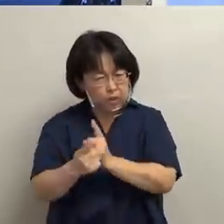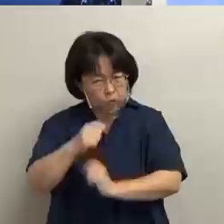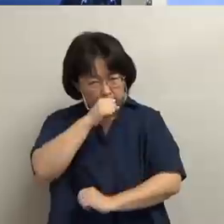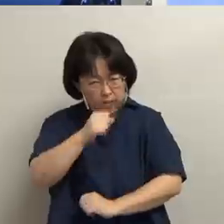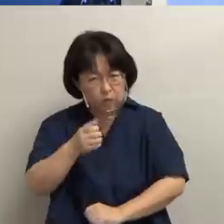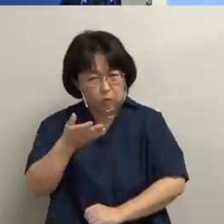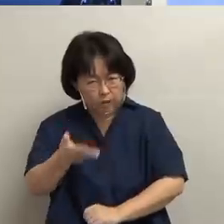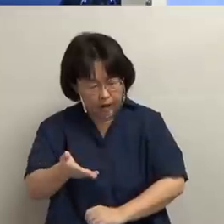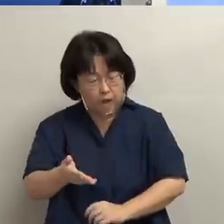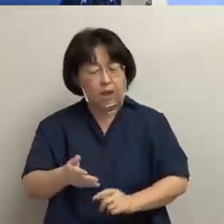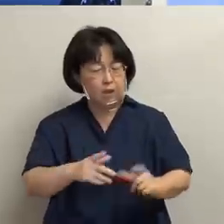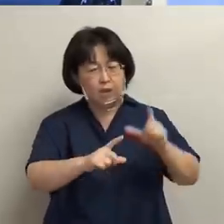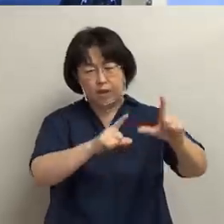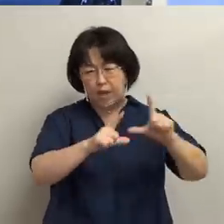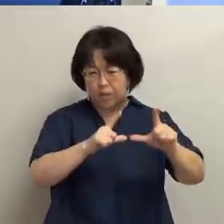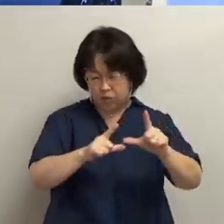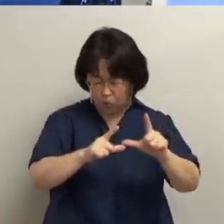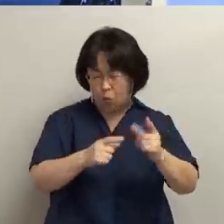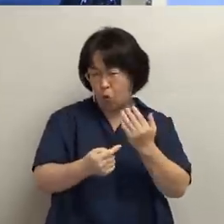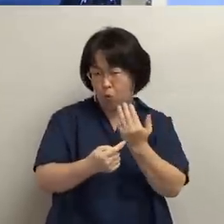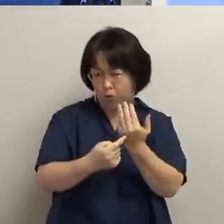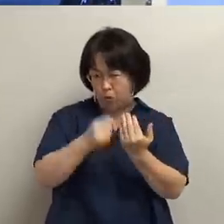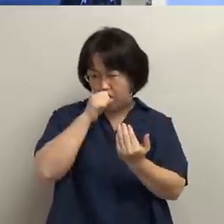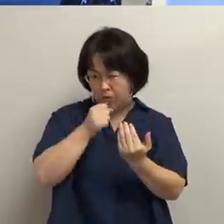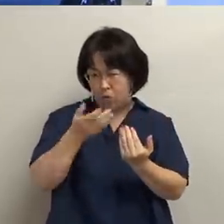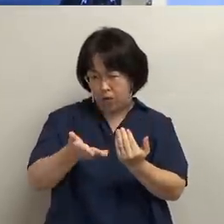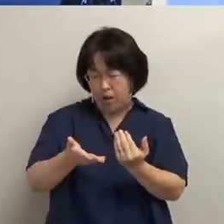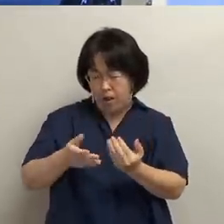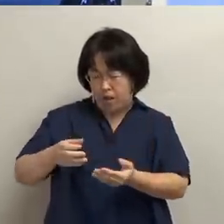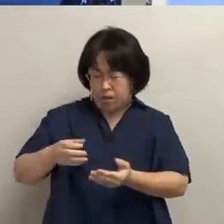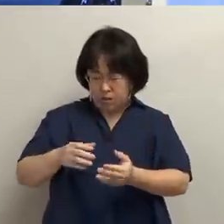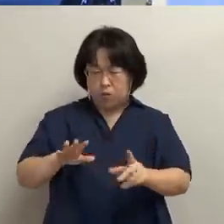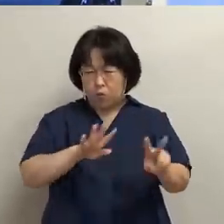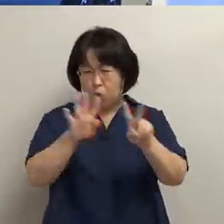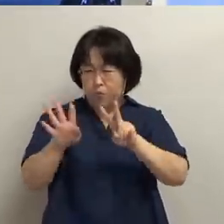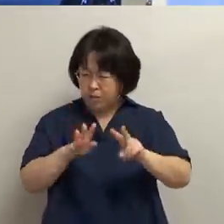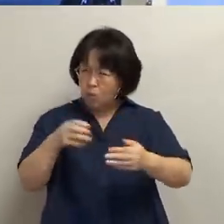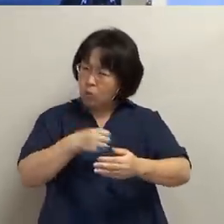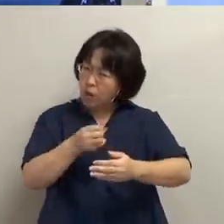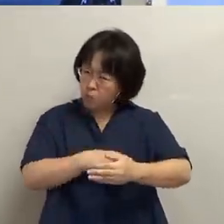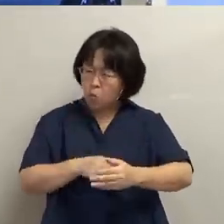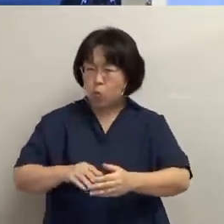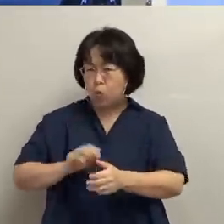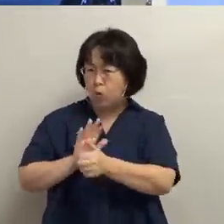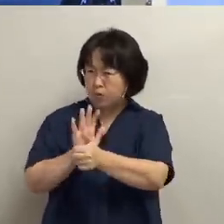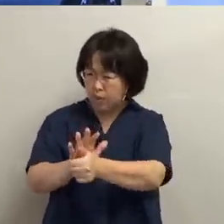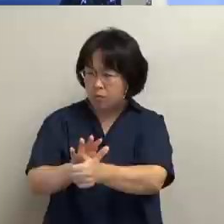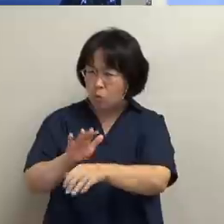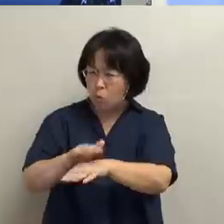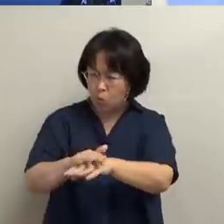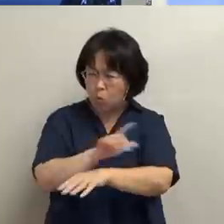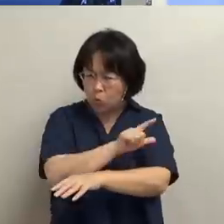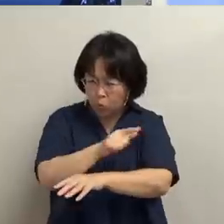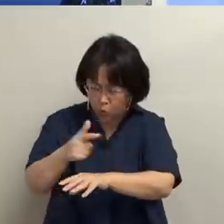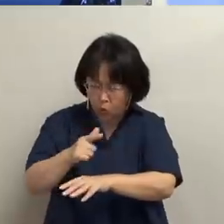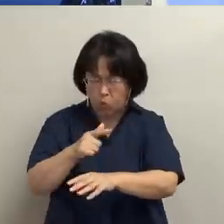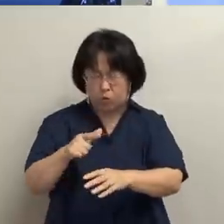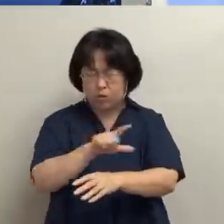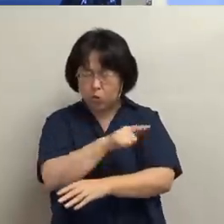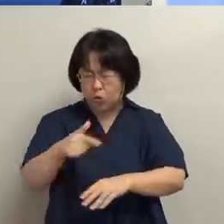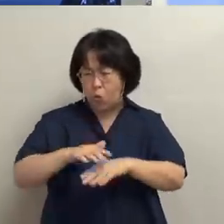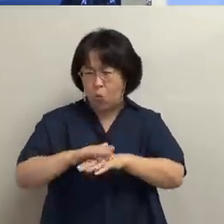のポイントとかですねコンビニでの買い物支援みたいな方がいいんじゃないかとか色んな選択肢をですね議論したん